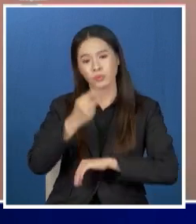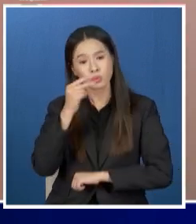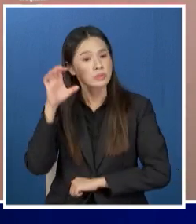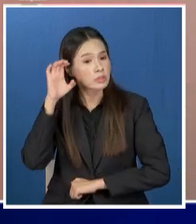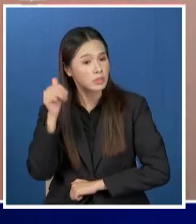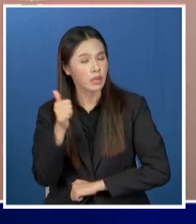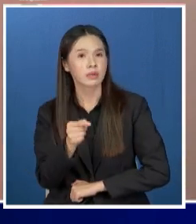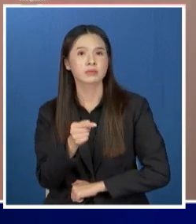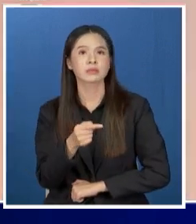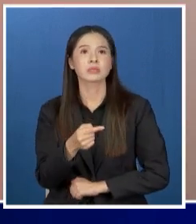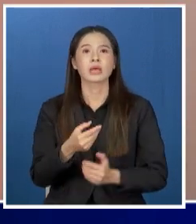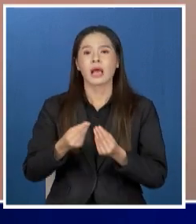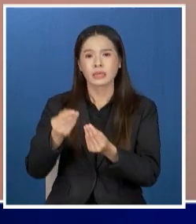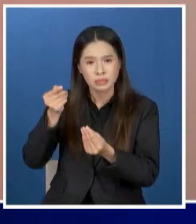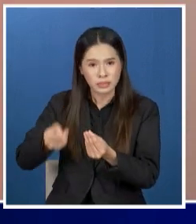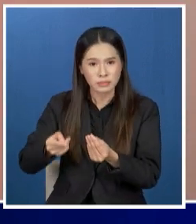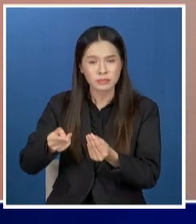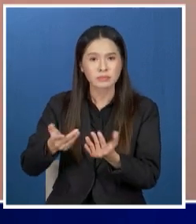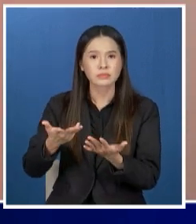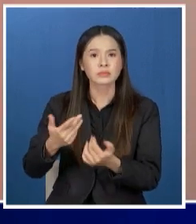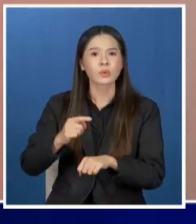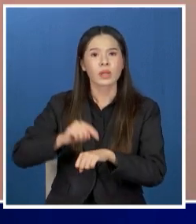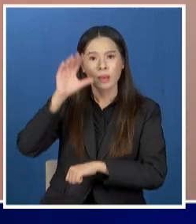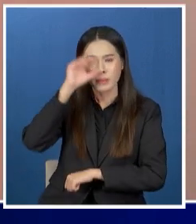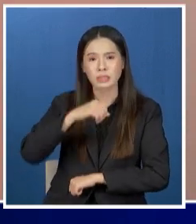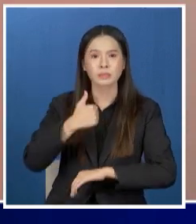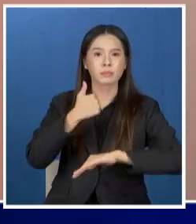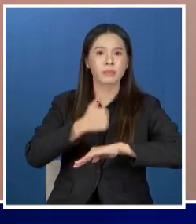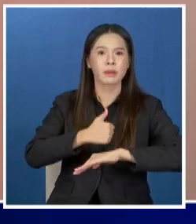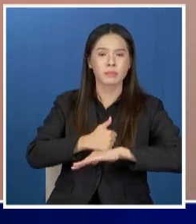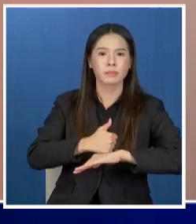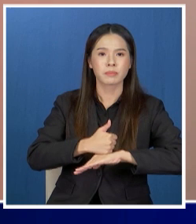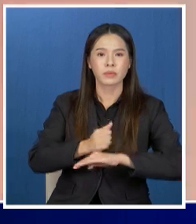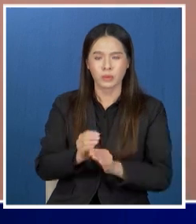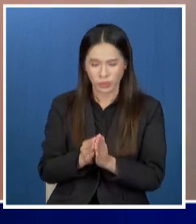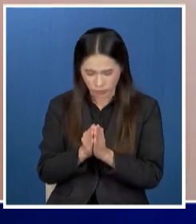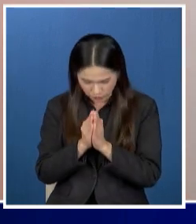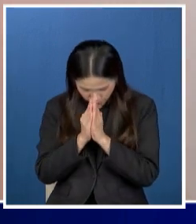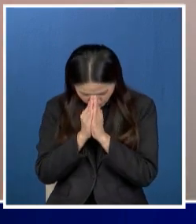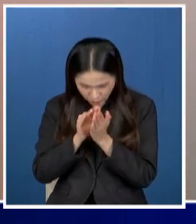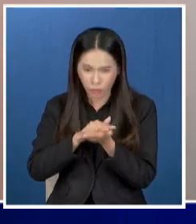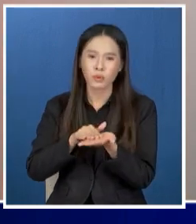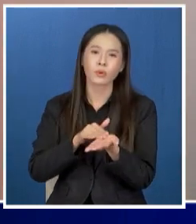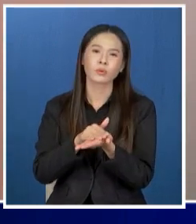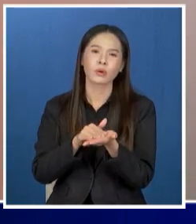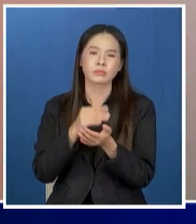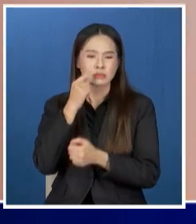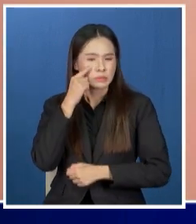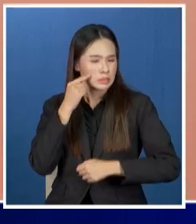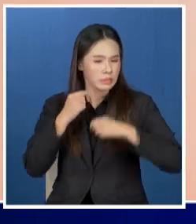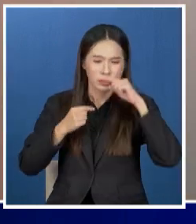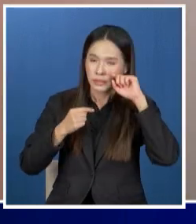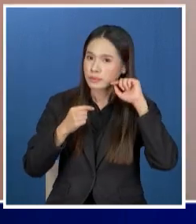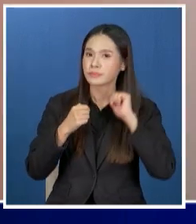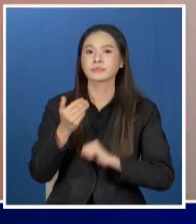าเชื่อถือนะเขาก็แจกจริงอะไรจริงพอเมื่อคืนนี้ CEO หงทองมายกมือไหว้ปาดน้ำตาขอโทษคุณณวัฒน์